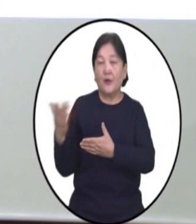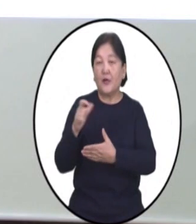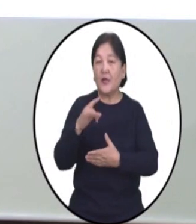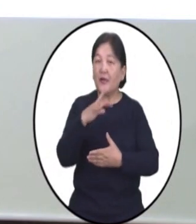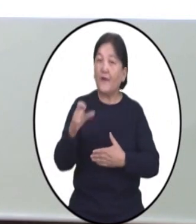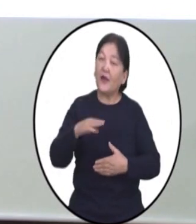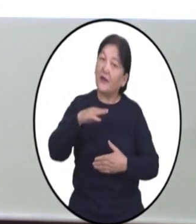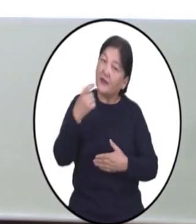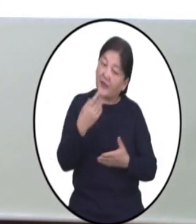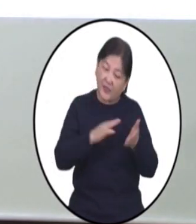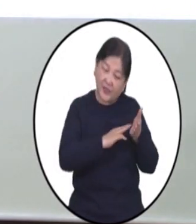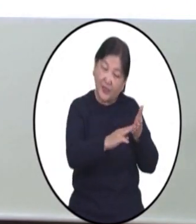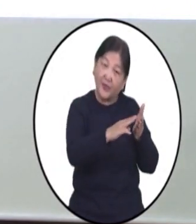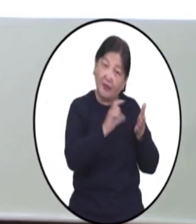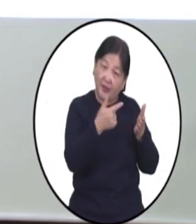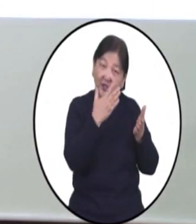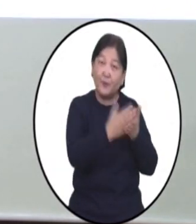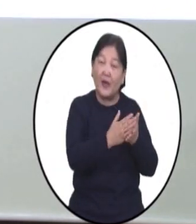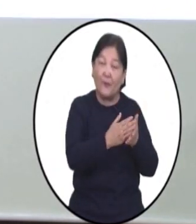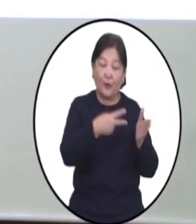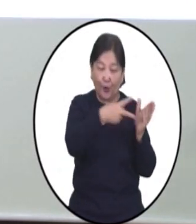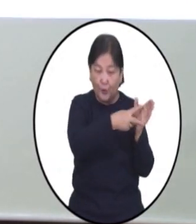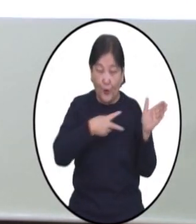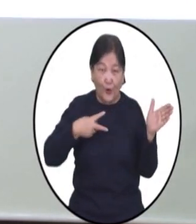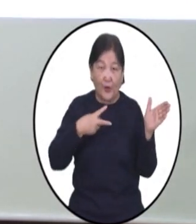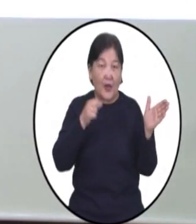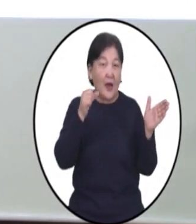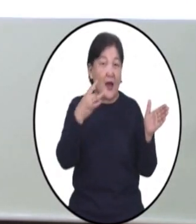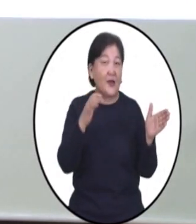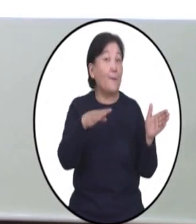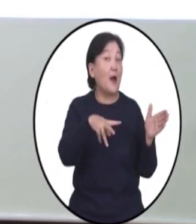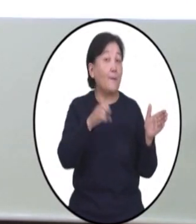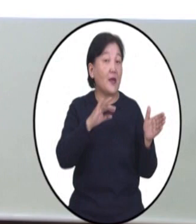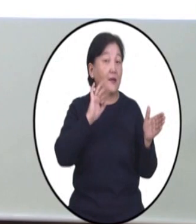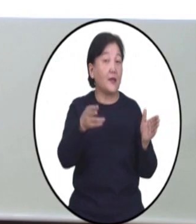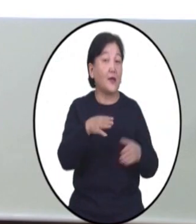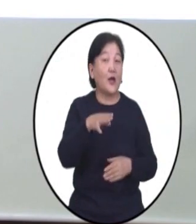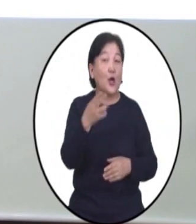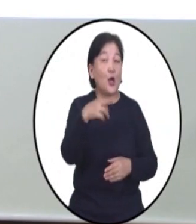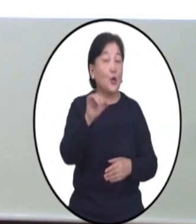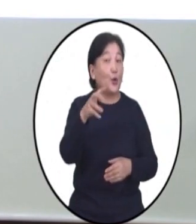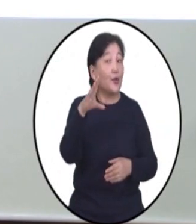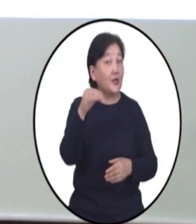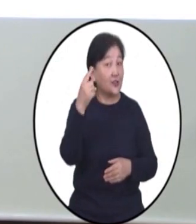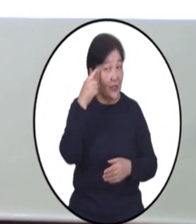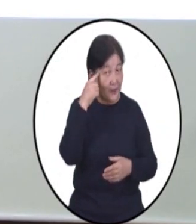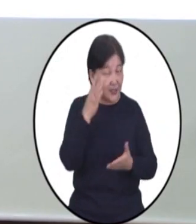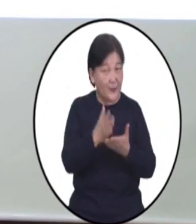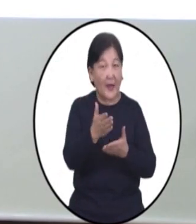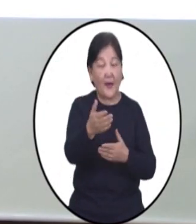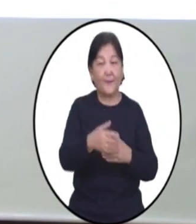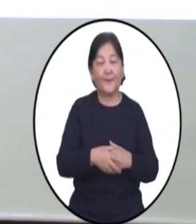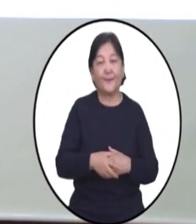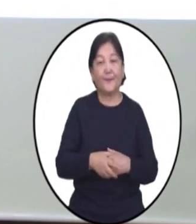тооны өгөгдөл байвал голын хоёр элементийн арифметик дунджаар нь авдгийг та бүхэн бас санаж байна.